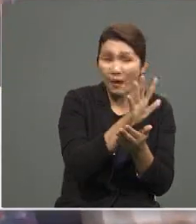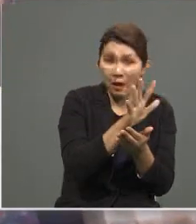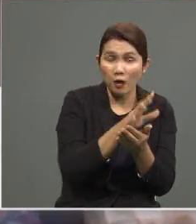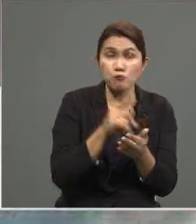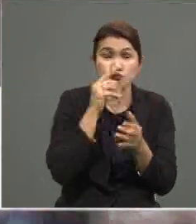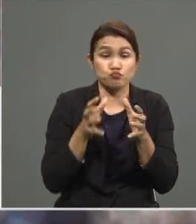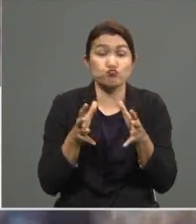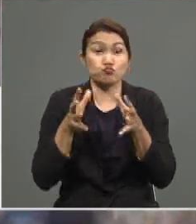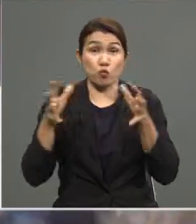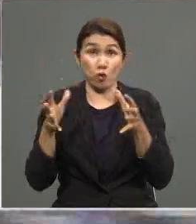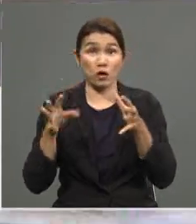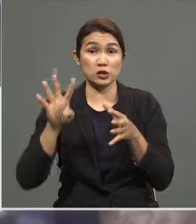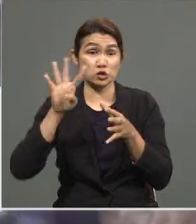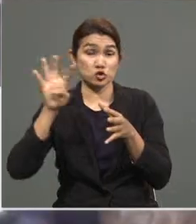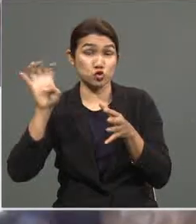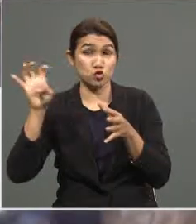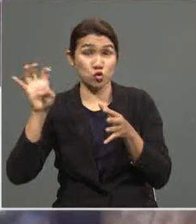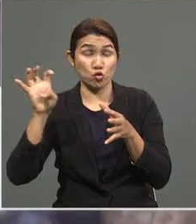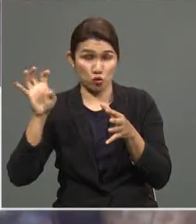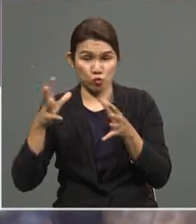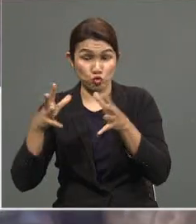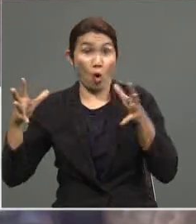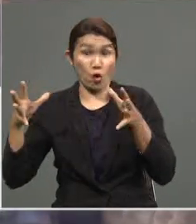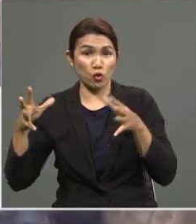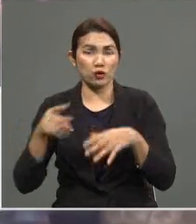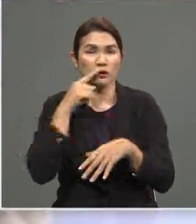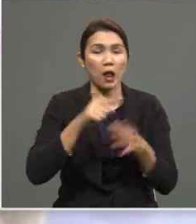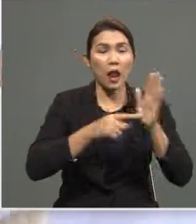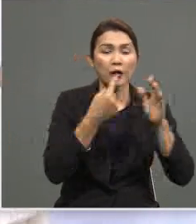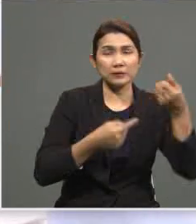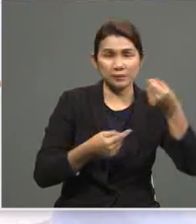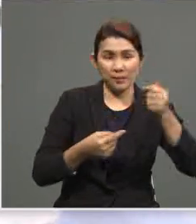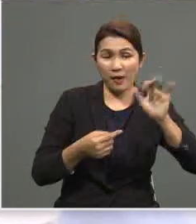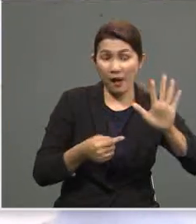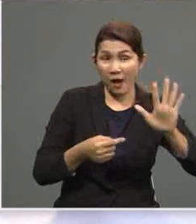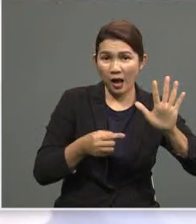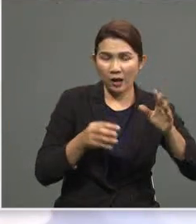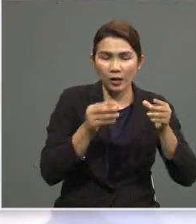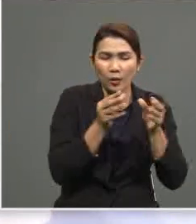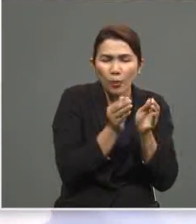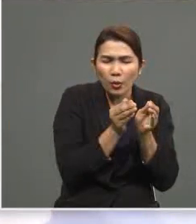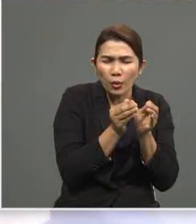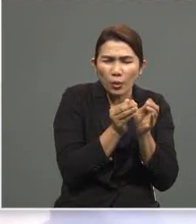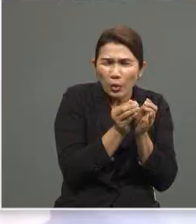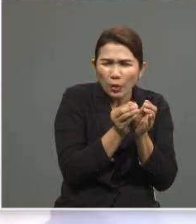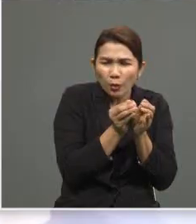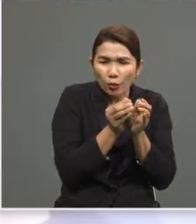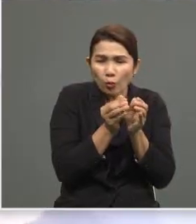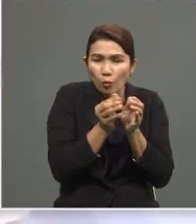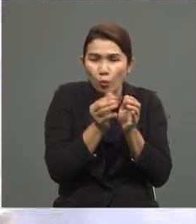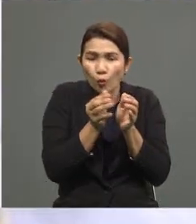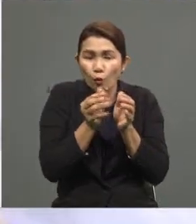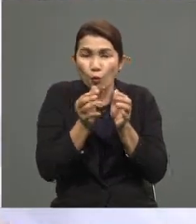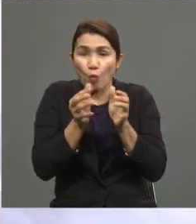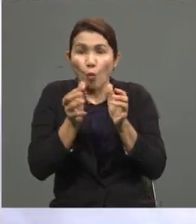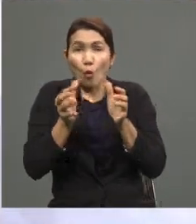ถ้าขนาดใหญ่ 400บาททีเดียวนะคือเริ่ม 15บาทแล้วขนาดเนี่ยมันก็จะใหญ่ขึ้นไปเรื่อยๆถูกมั้ยจากเล็กขึ้นไปใหญ่เนี่ยไล่